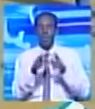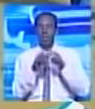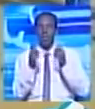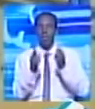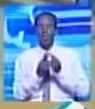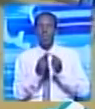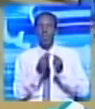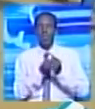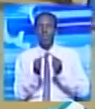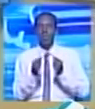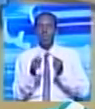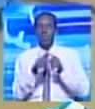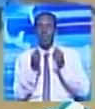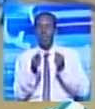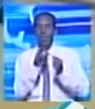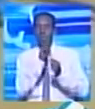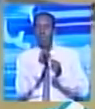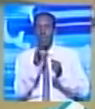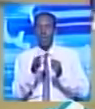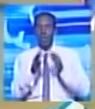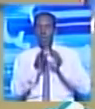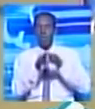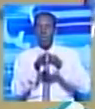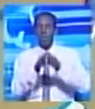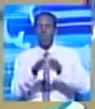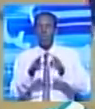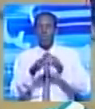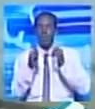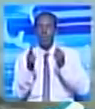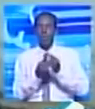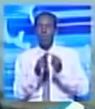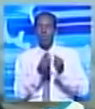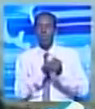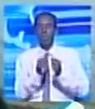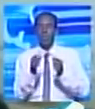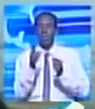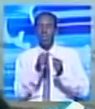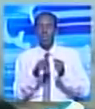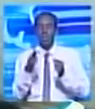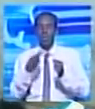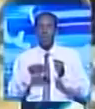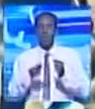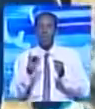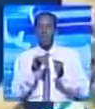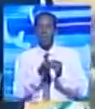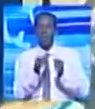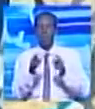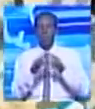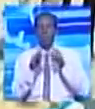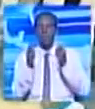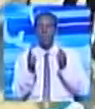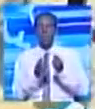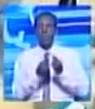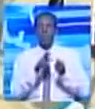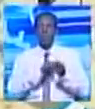officiers de la garde-côte ont démarré très tôt ce matin, les nettoyages et la propriété de ces 4 plages avec le mot d'ordre